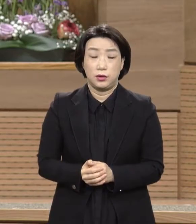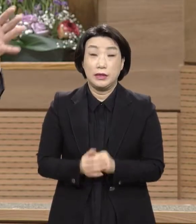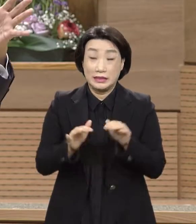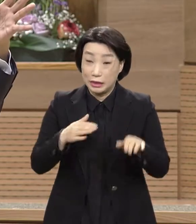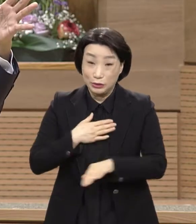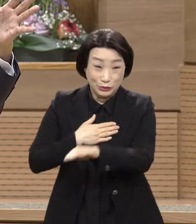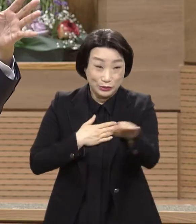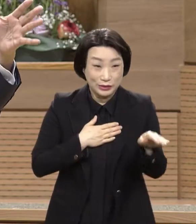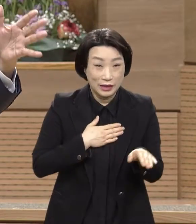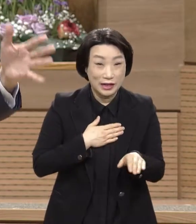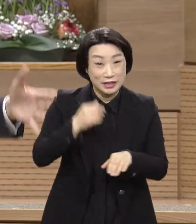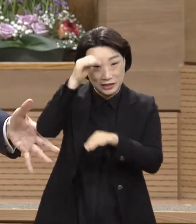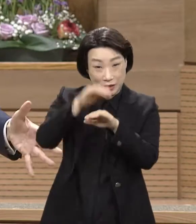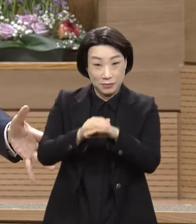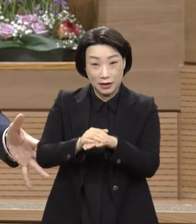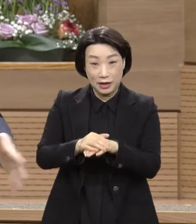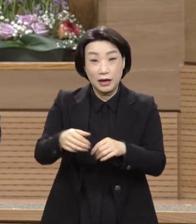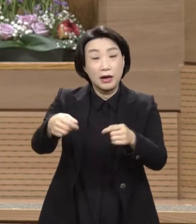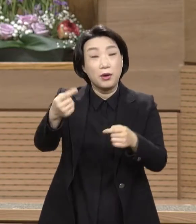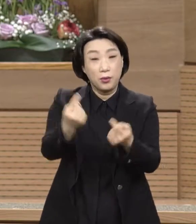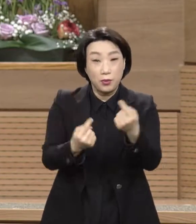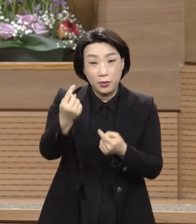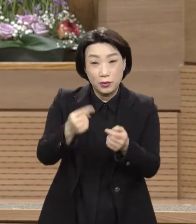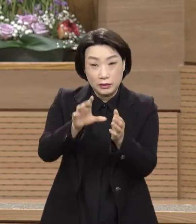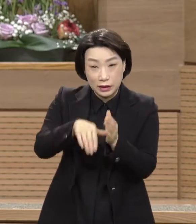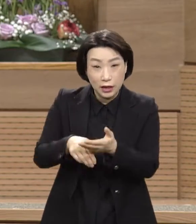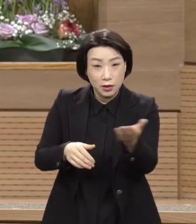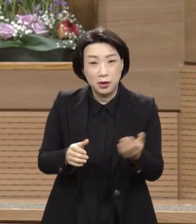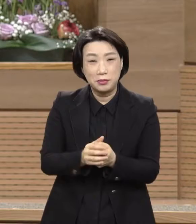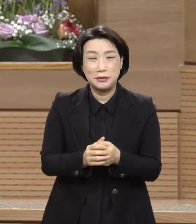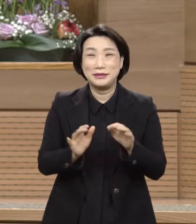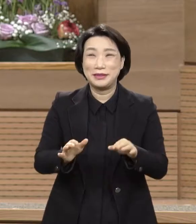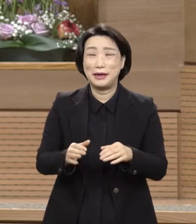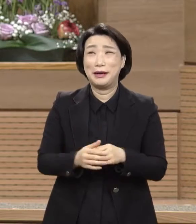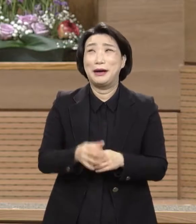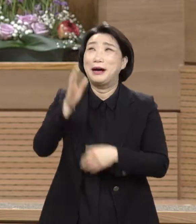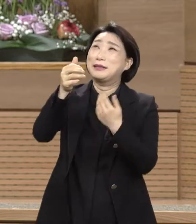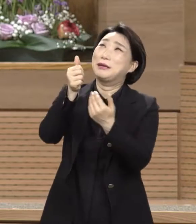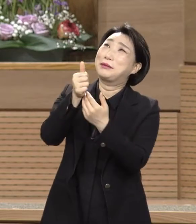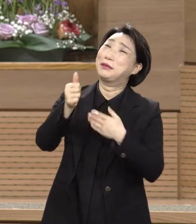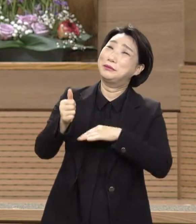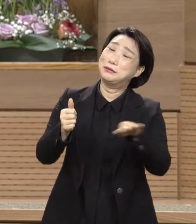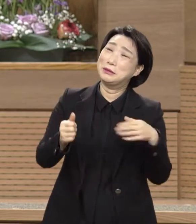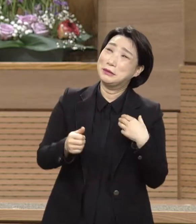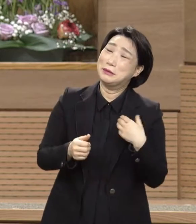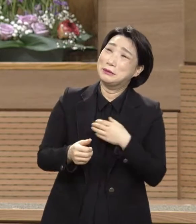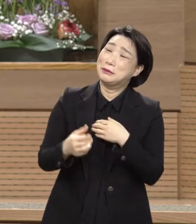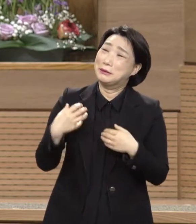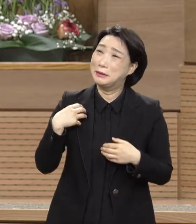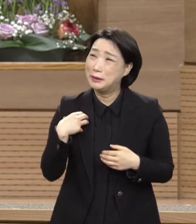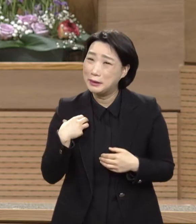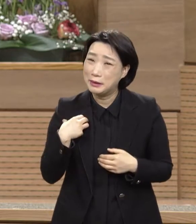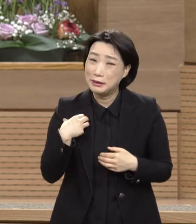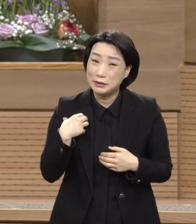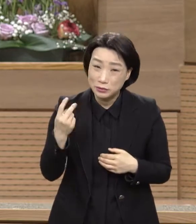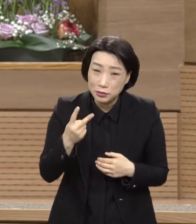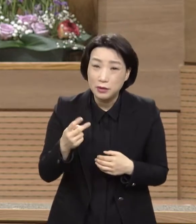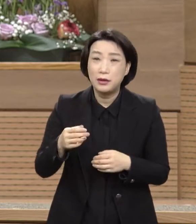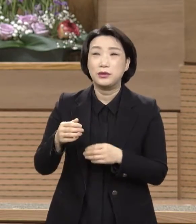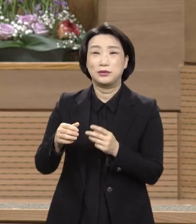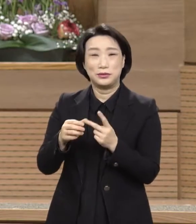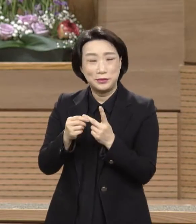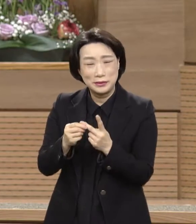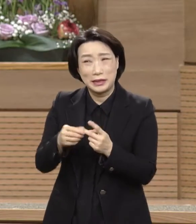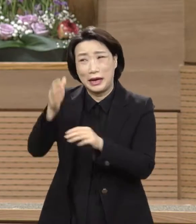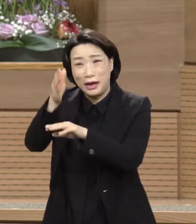응? 우리가 예배하러 올 때마다 한편으로는 염치 없고 한편으로는